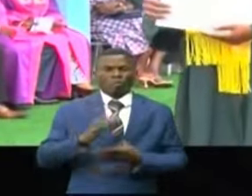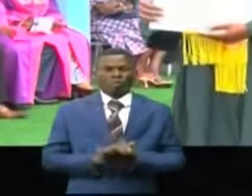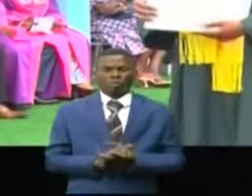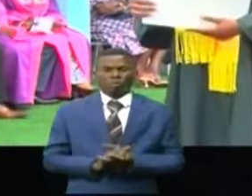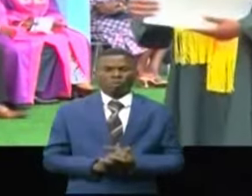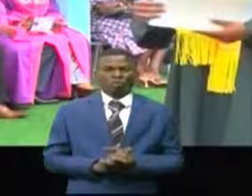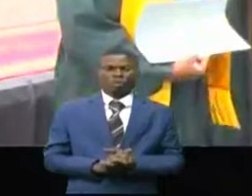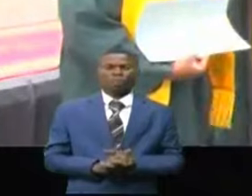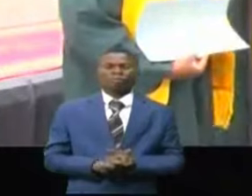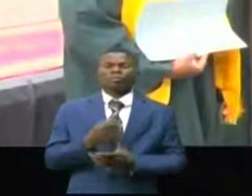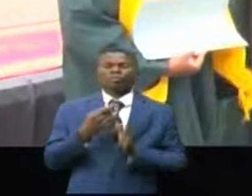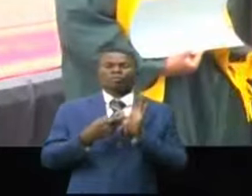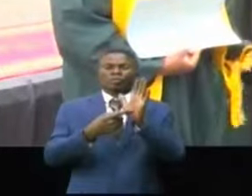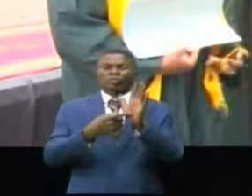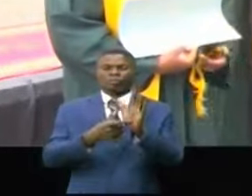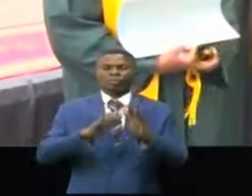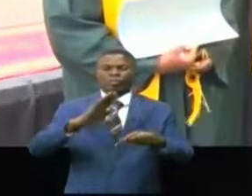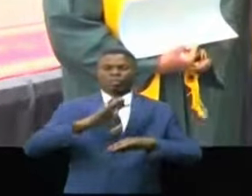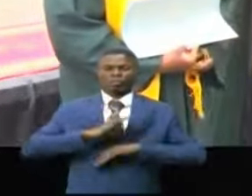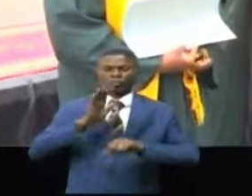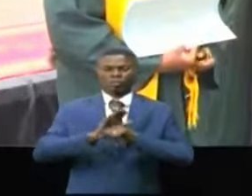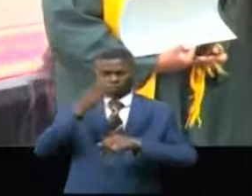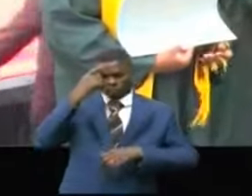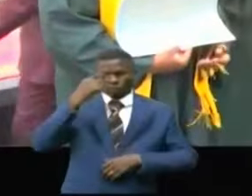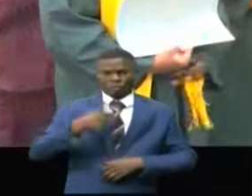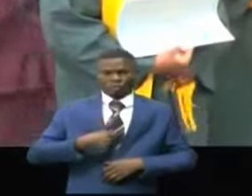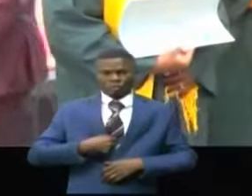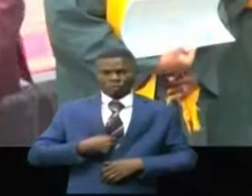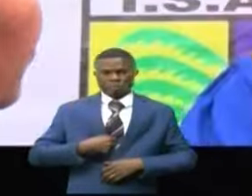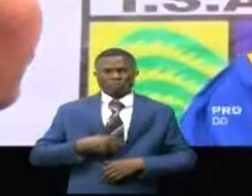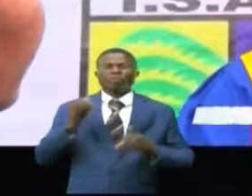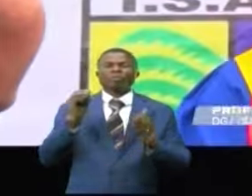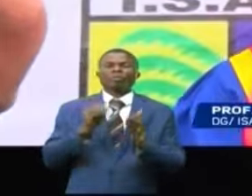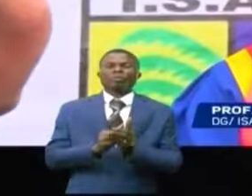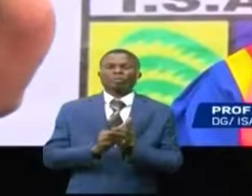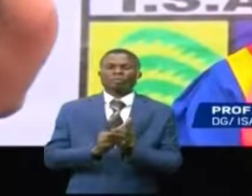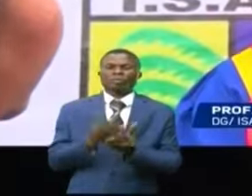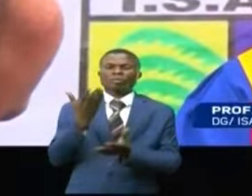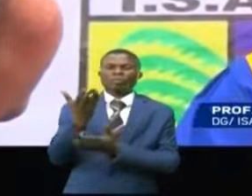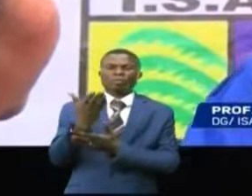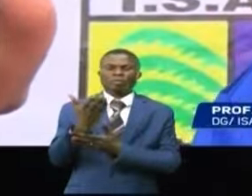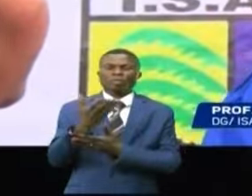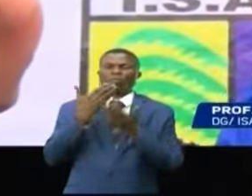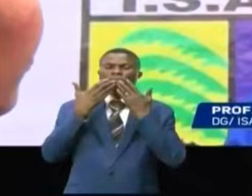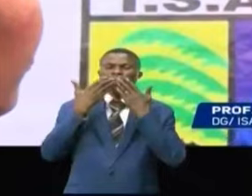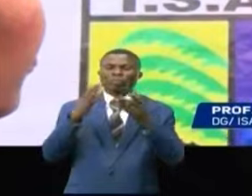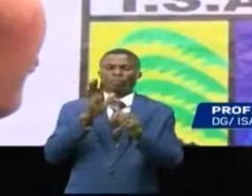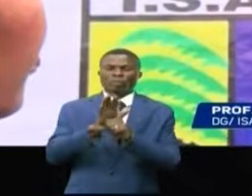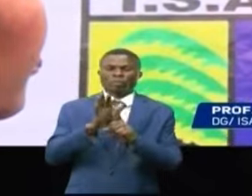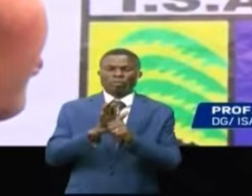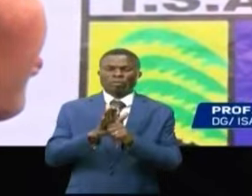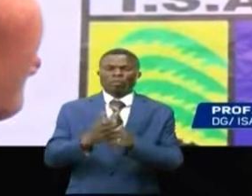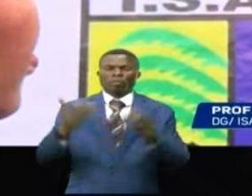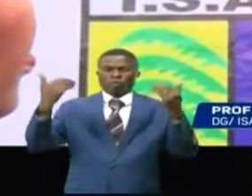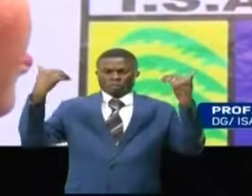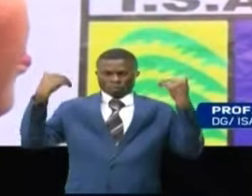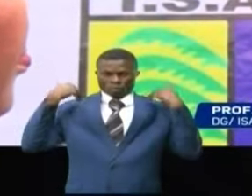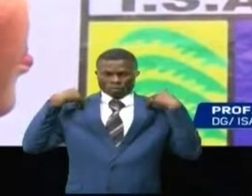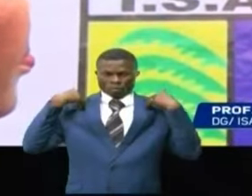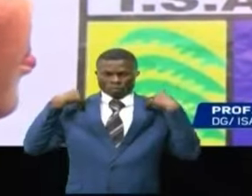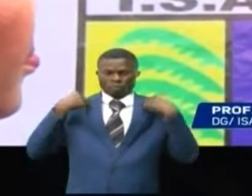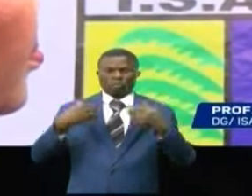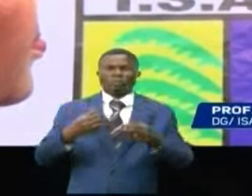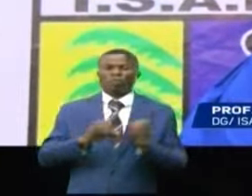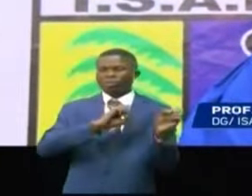peux exprimer ma grande satisfaction et encore réitérer mes remerciements aux autorités qui ne nous ont